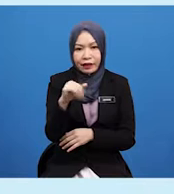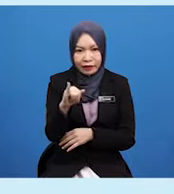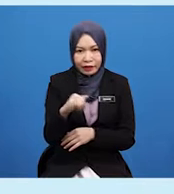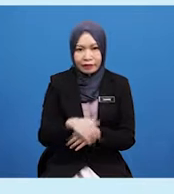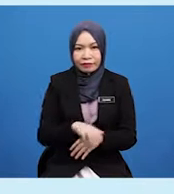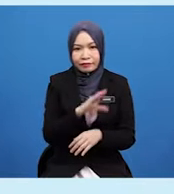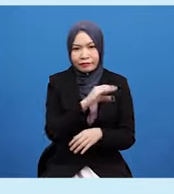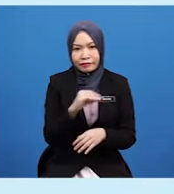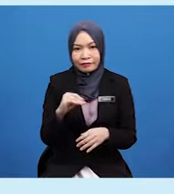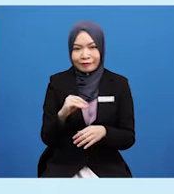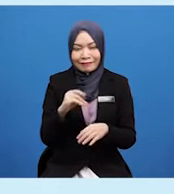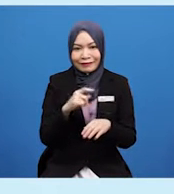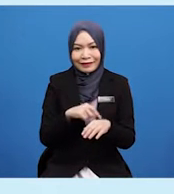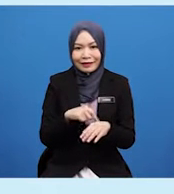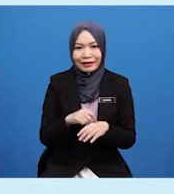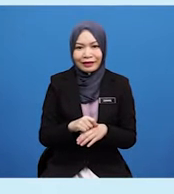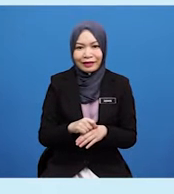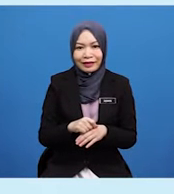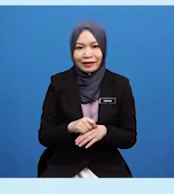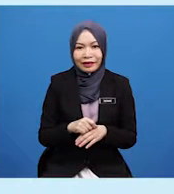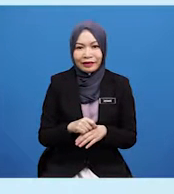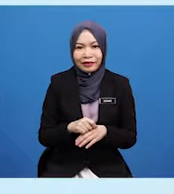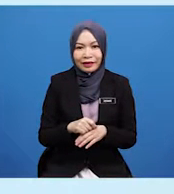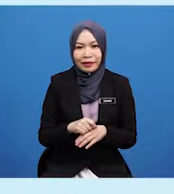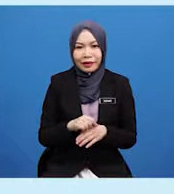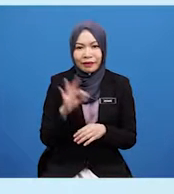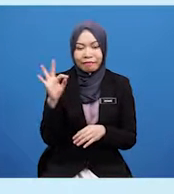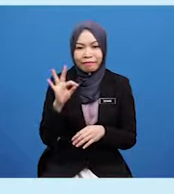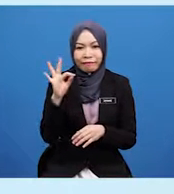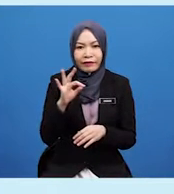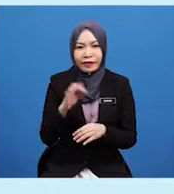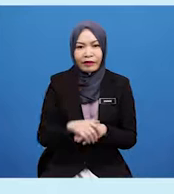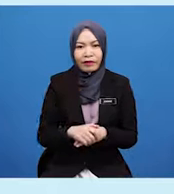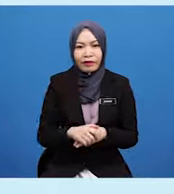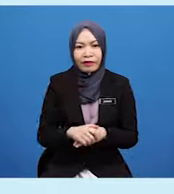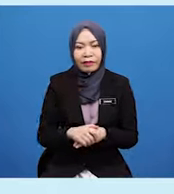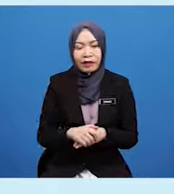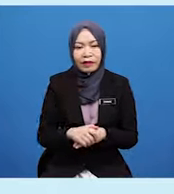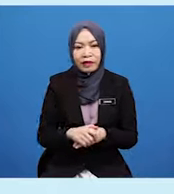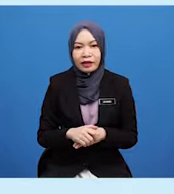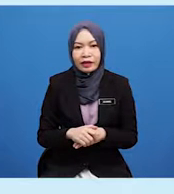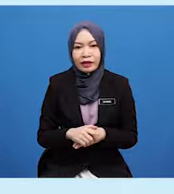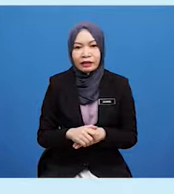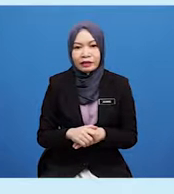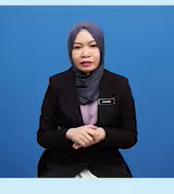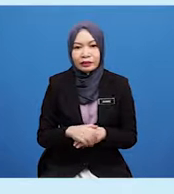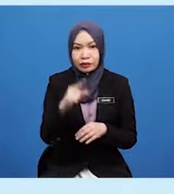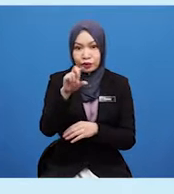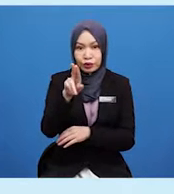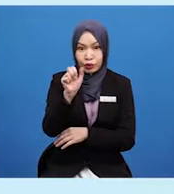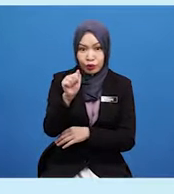telepon Filipina yang berusia 47.000 tahun sebelum masehi gua tabon